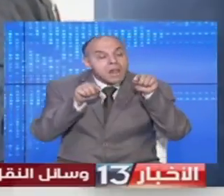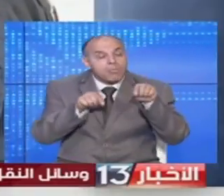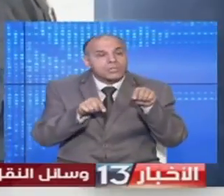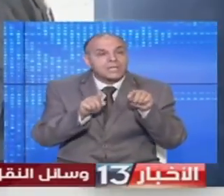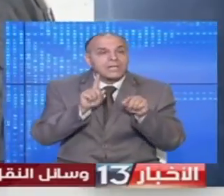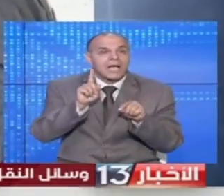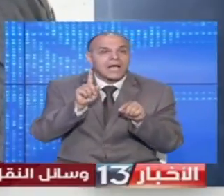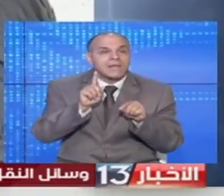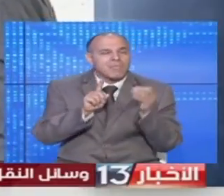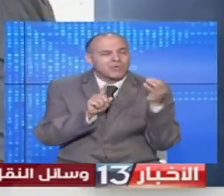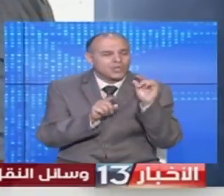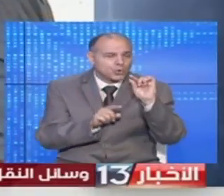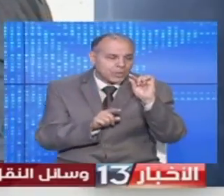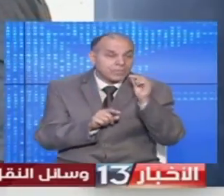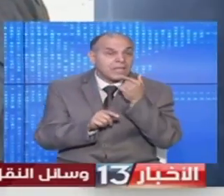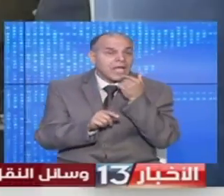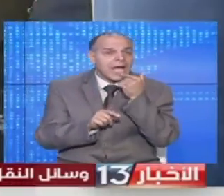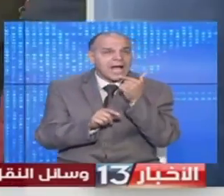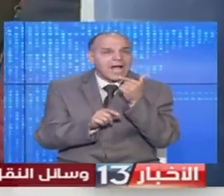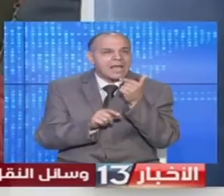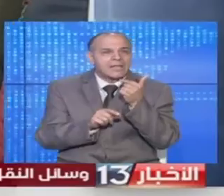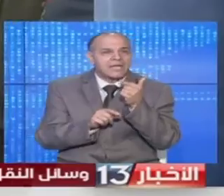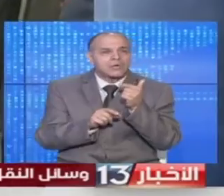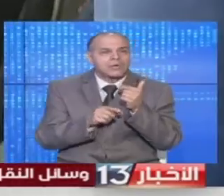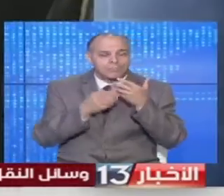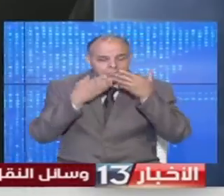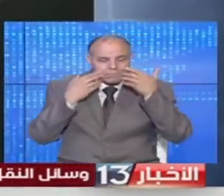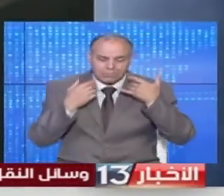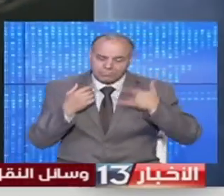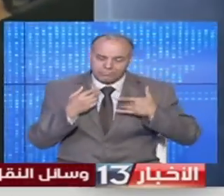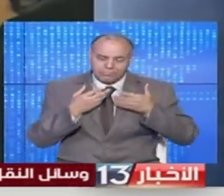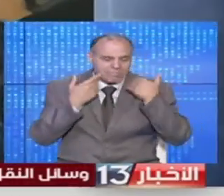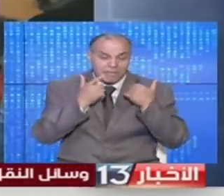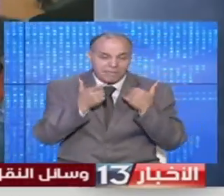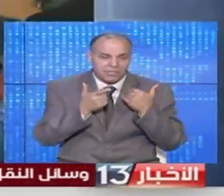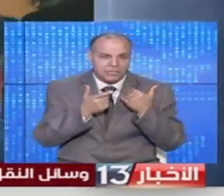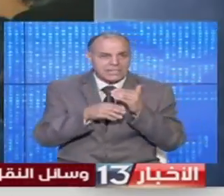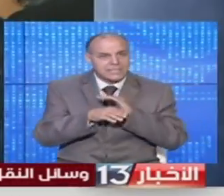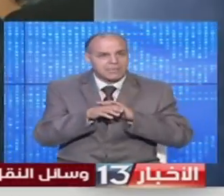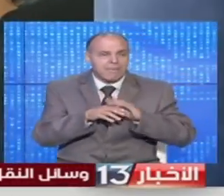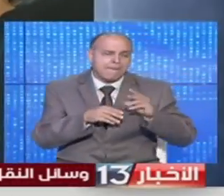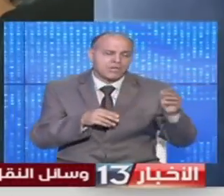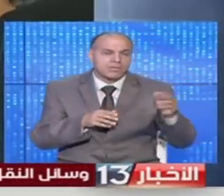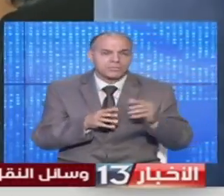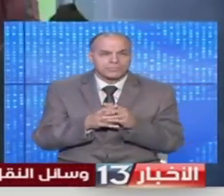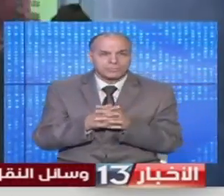باستثناء نسبه قليله على ال عدم الالتزام بهذا الاجراء باسباب